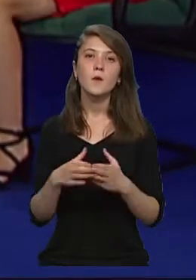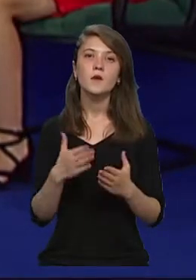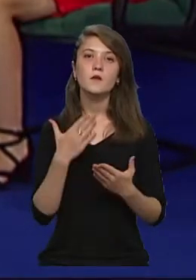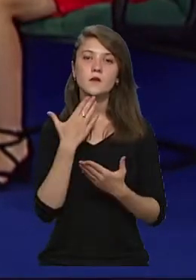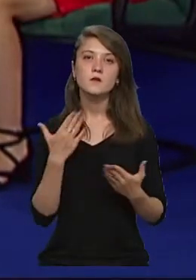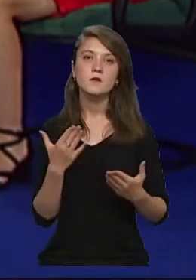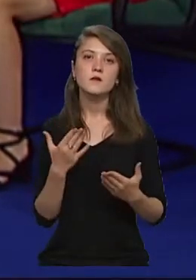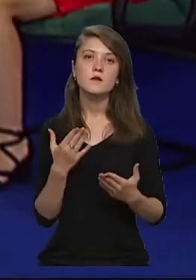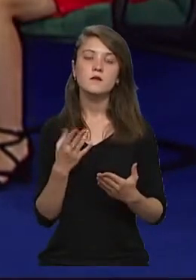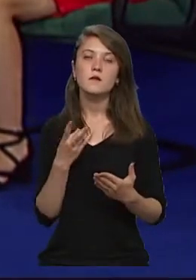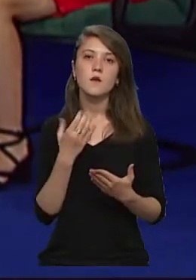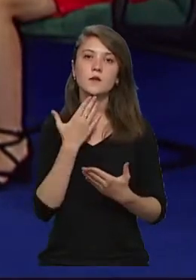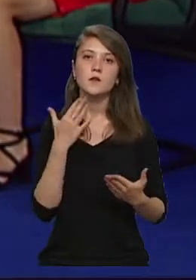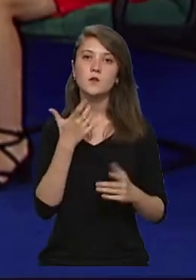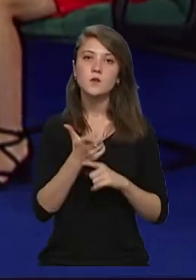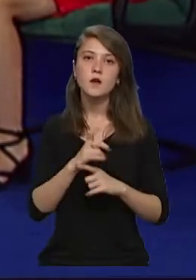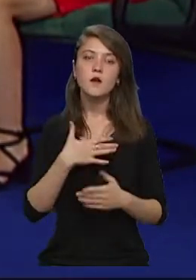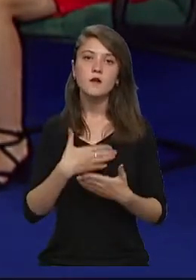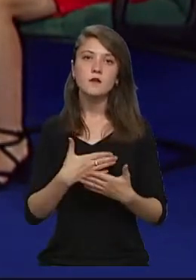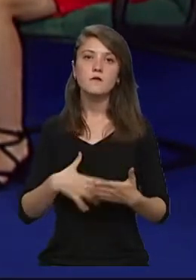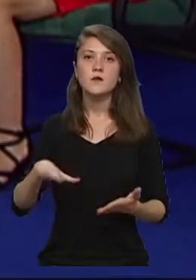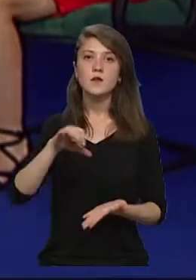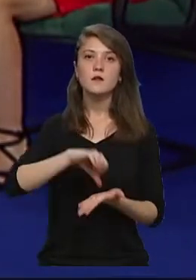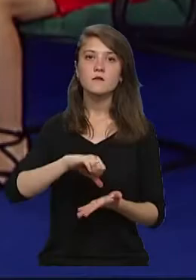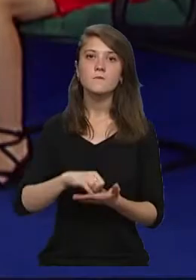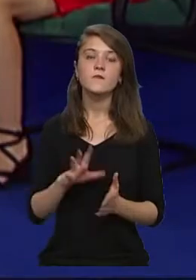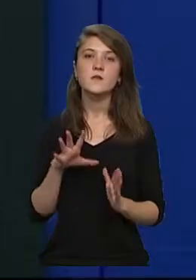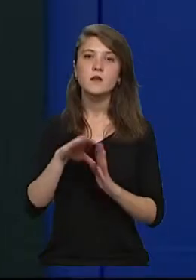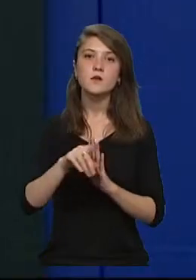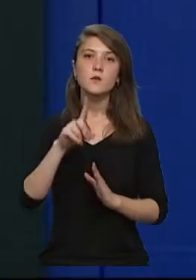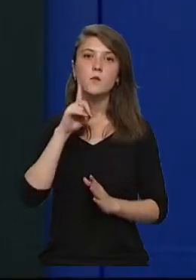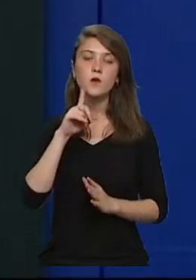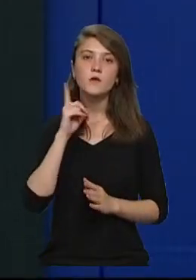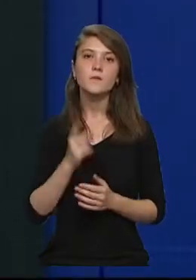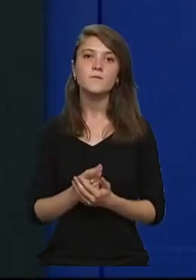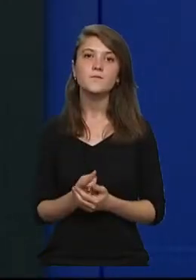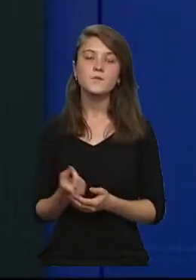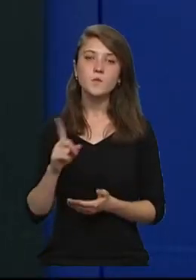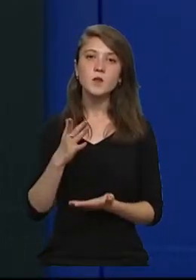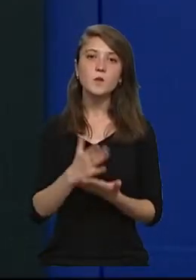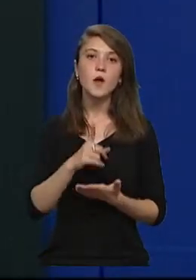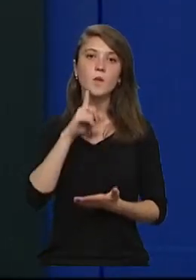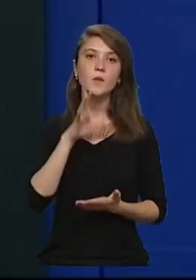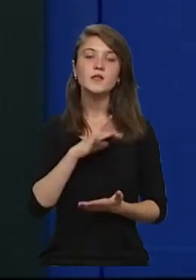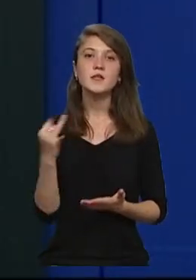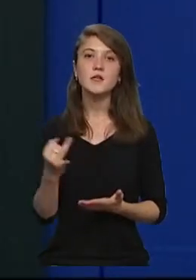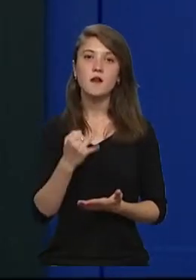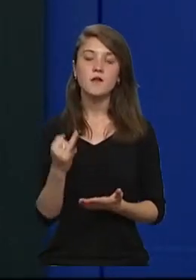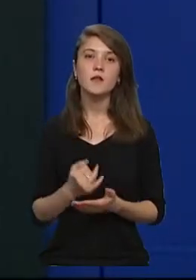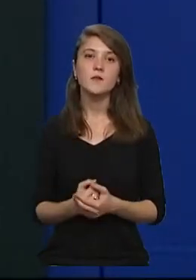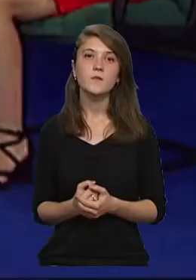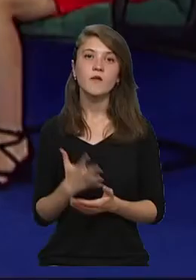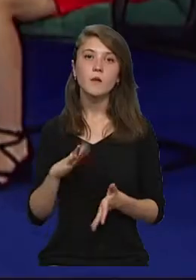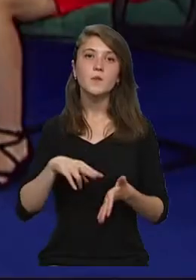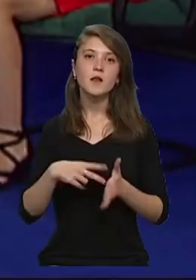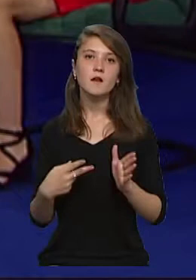ну не то, що останнім часом, дуже активно всі громади включаються в залучення молоді, тому що молодь має бути не тільки заінтересована в